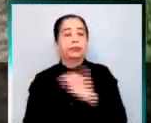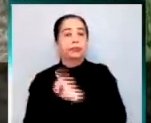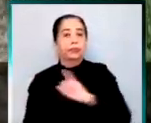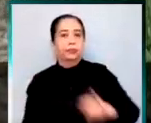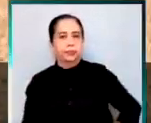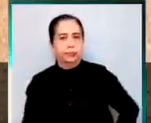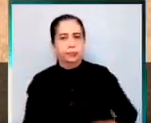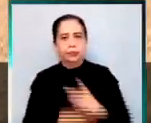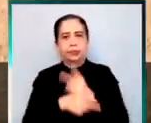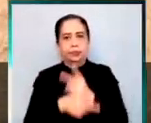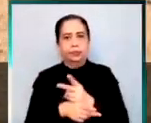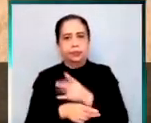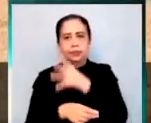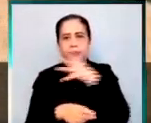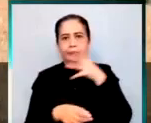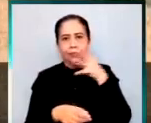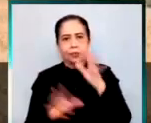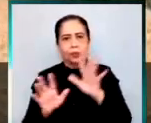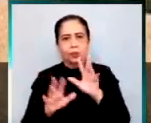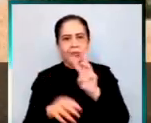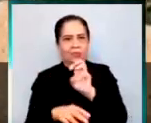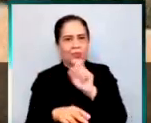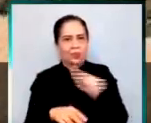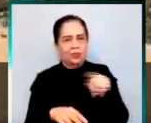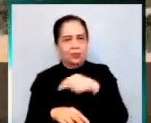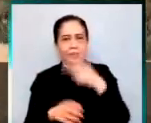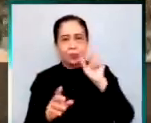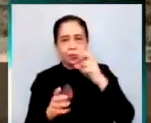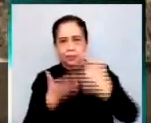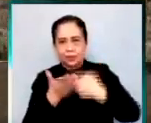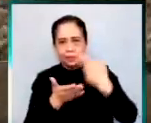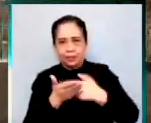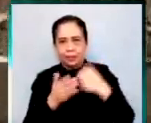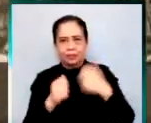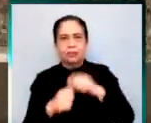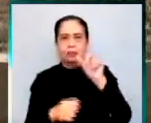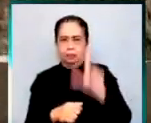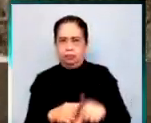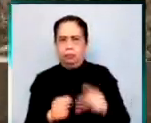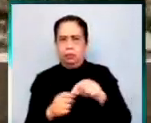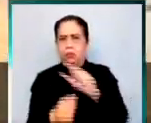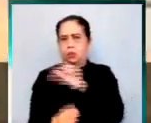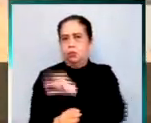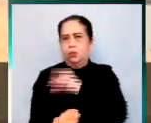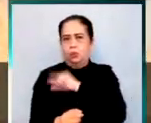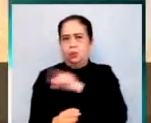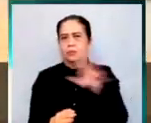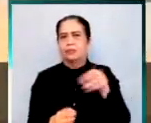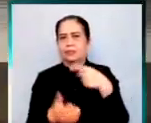mga magsasaka na huwag mabasa ang mga palay dahil bababa raw ang kalidad at presyo nito.